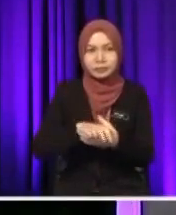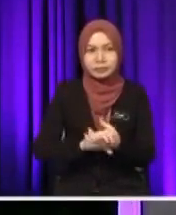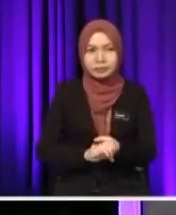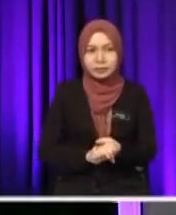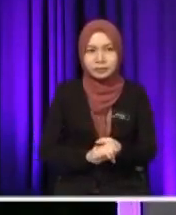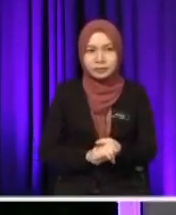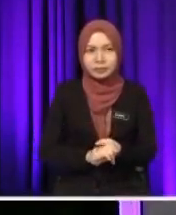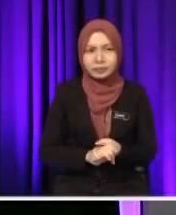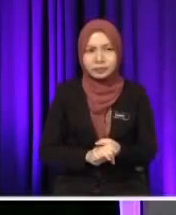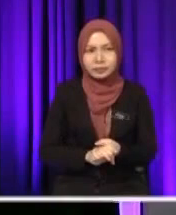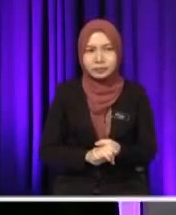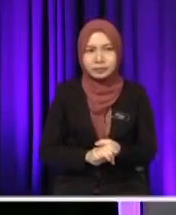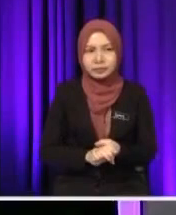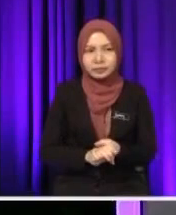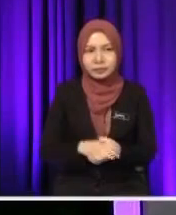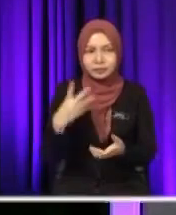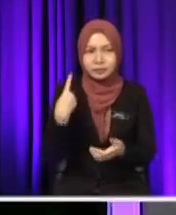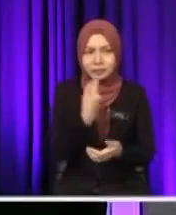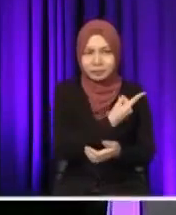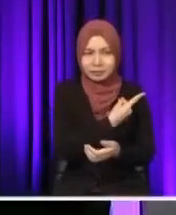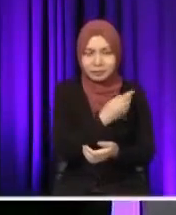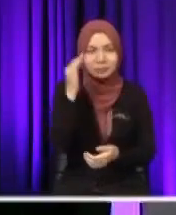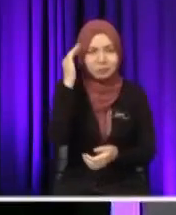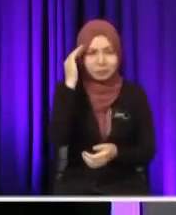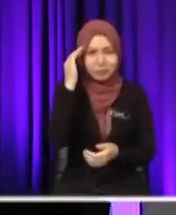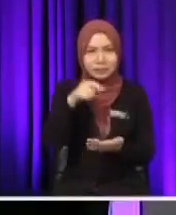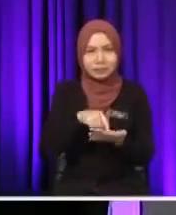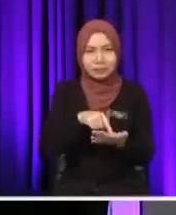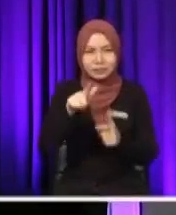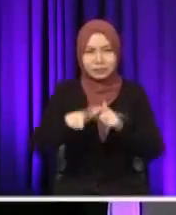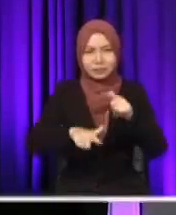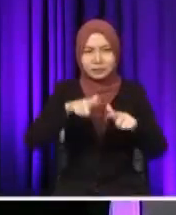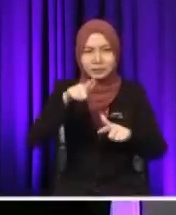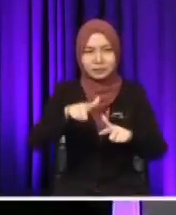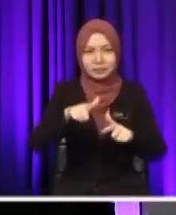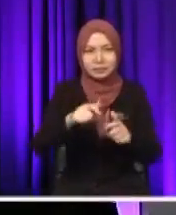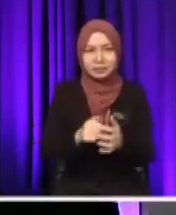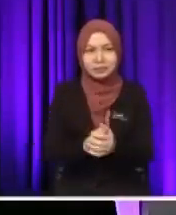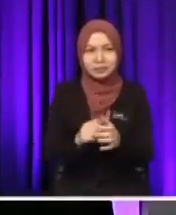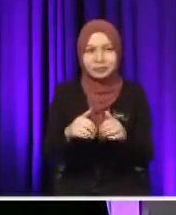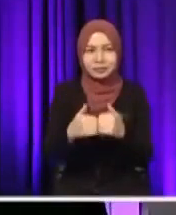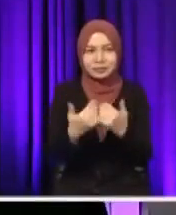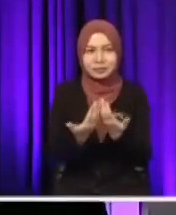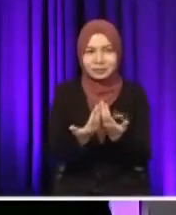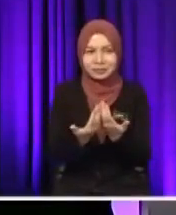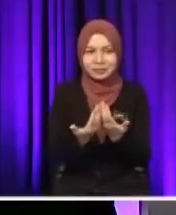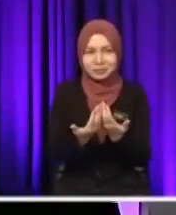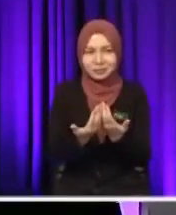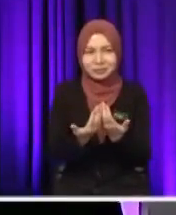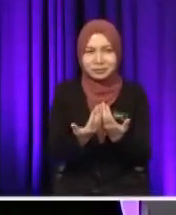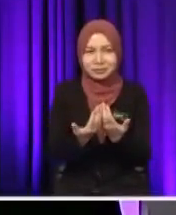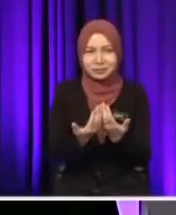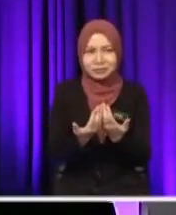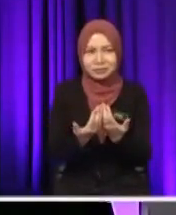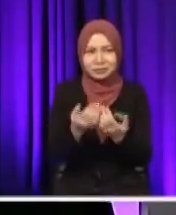Saponifikasi. Okey, baik. Okey. Kita tahu bahawa ini adalah langkah-langkah bagaimana proses saponifikasi dijalankan.